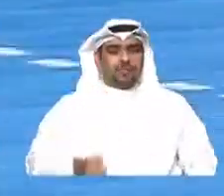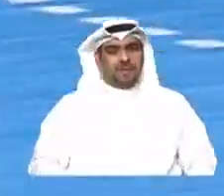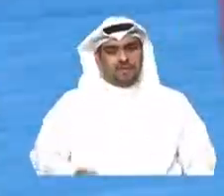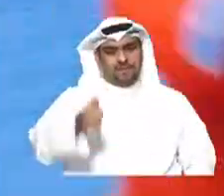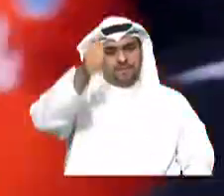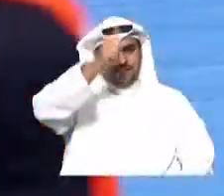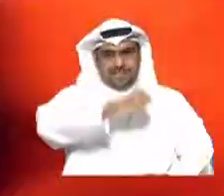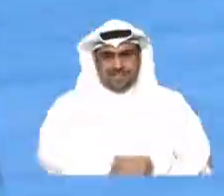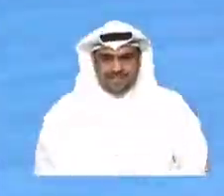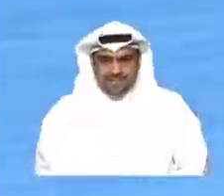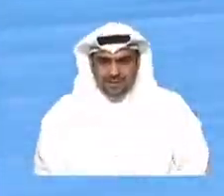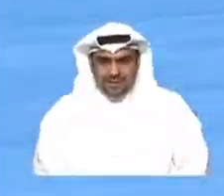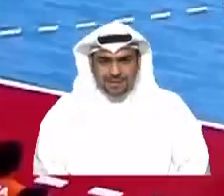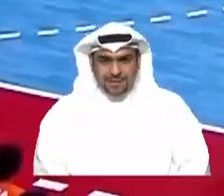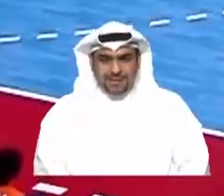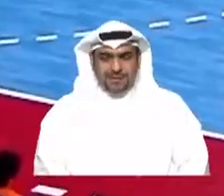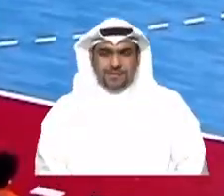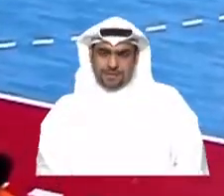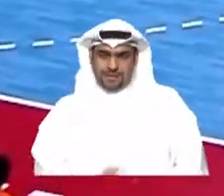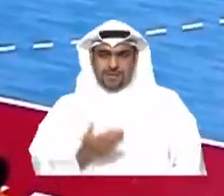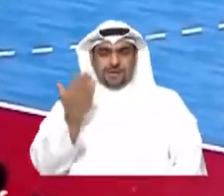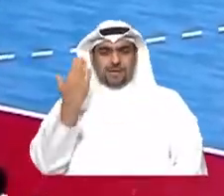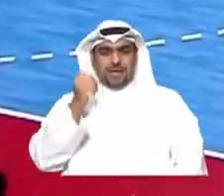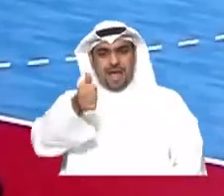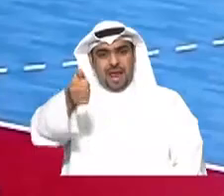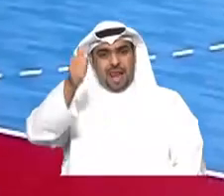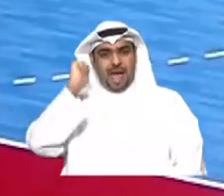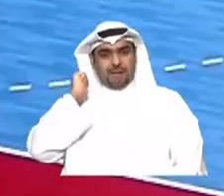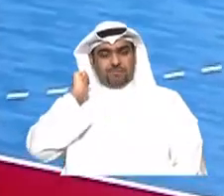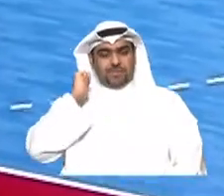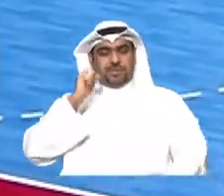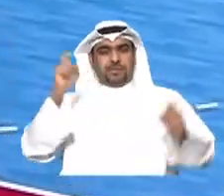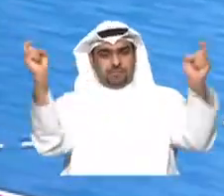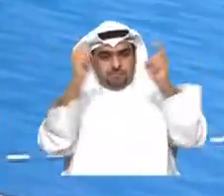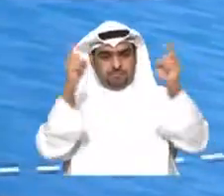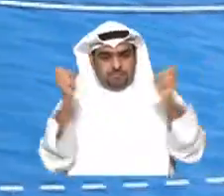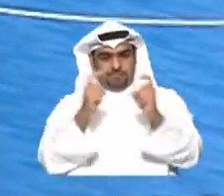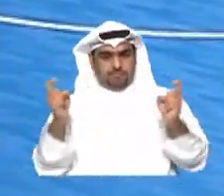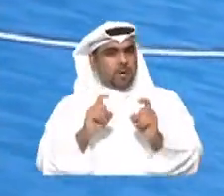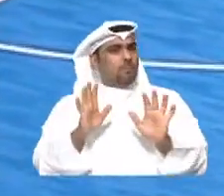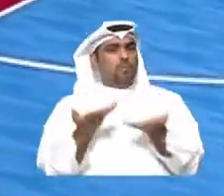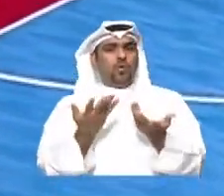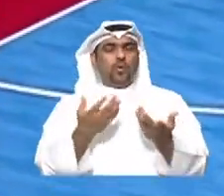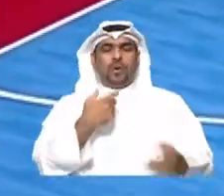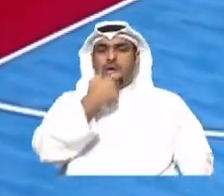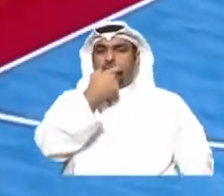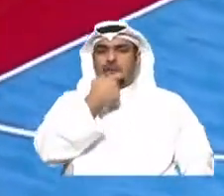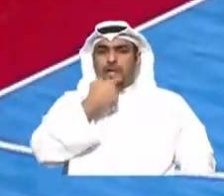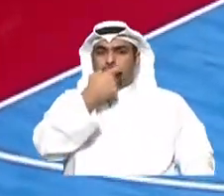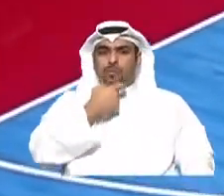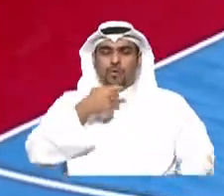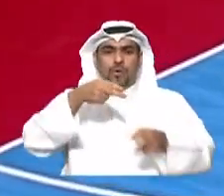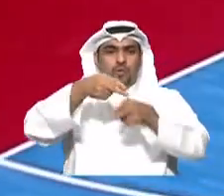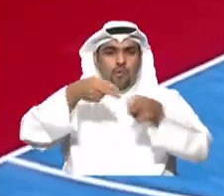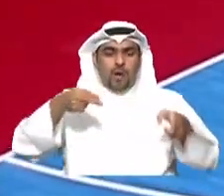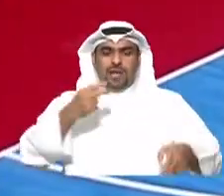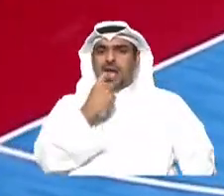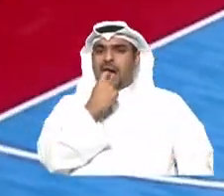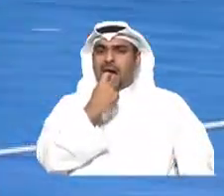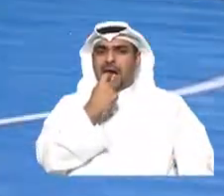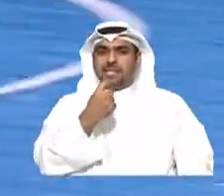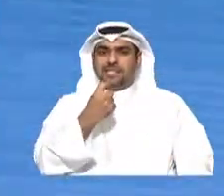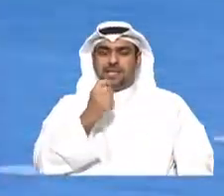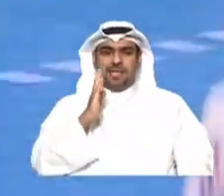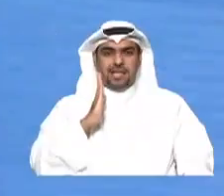هذا وكانت مواجهات الجولان انطلقت امس و شهاده فوز اليرموك والكويت والقادسيه الفحيل